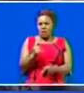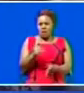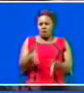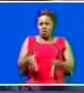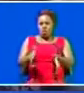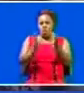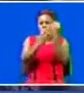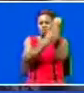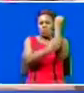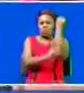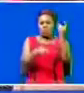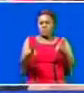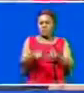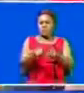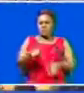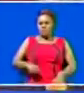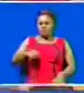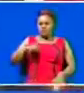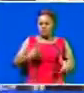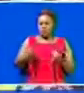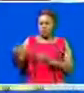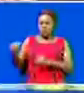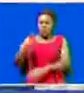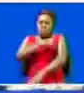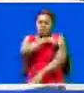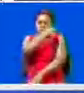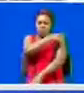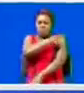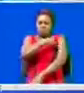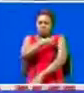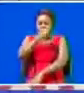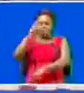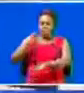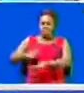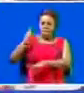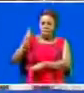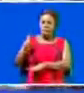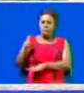barabara hiyo huku manusura wakipelekwa katika hospitali ya rufaa ya Embu.